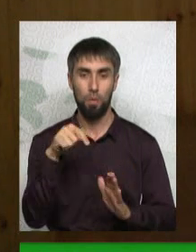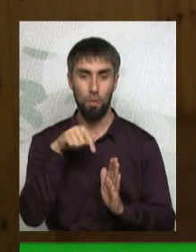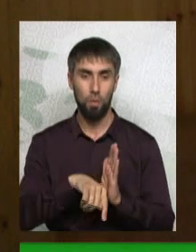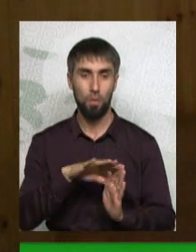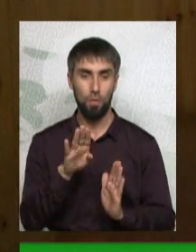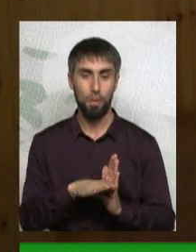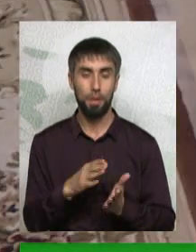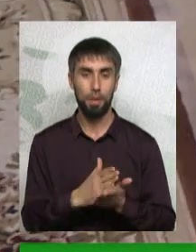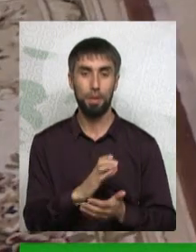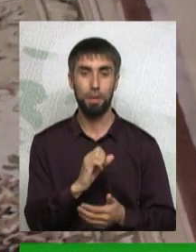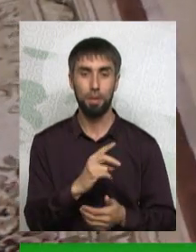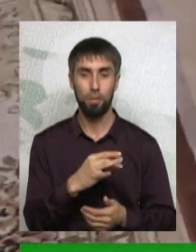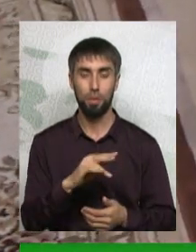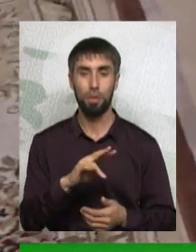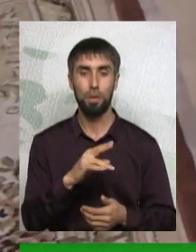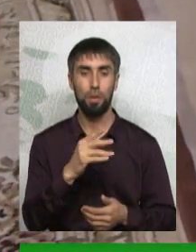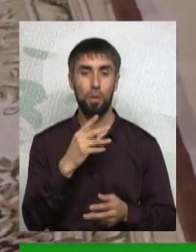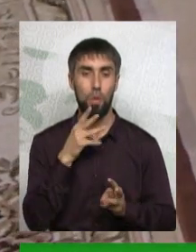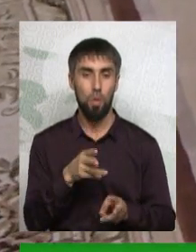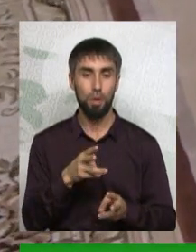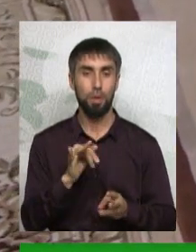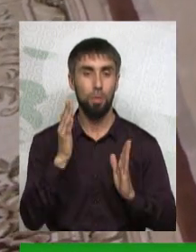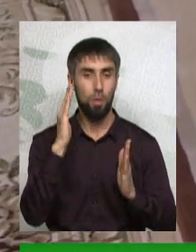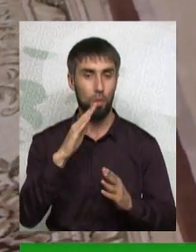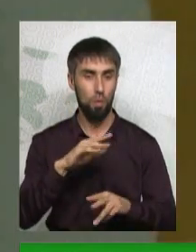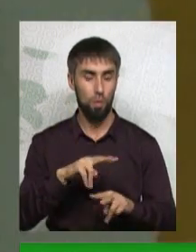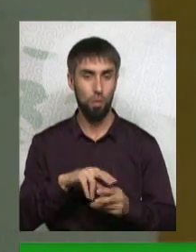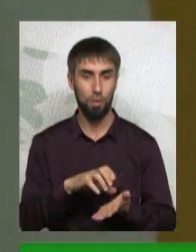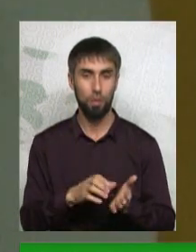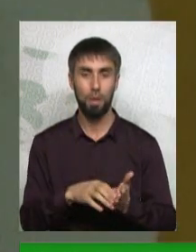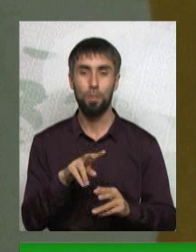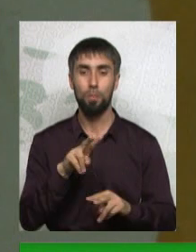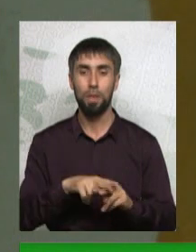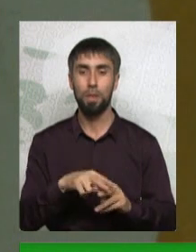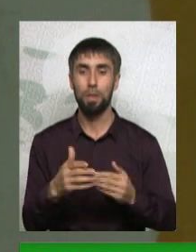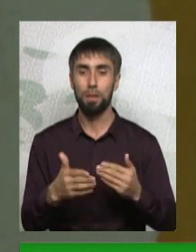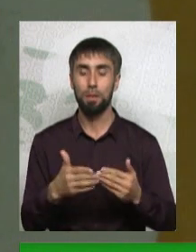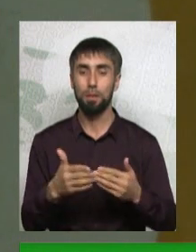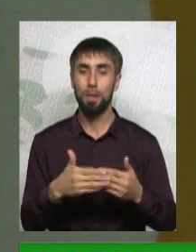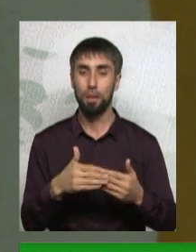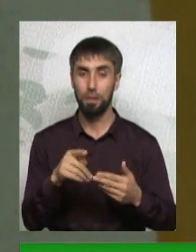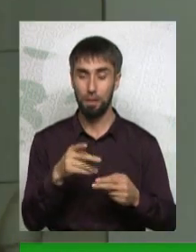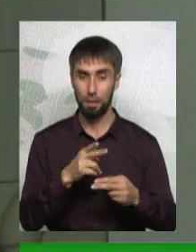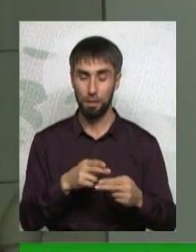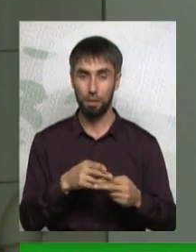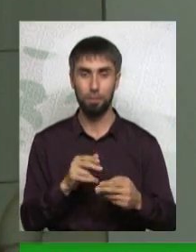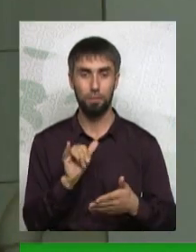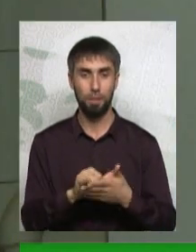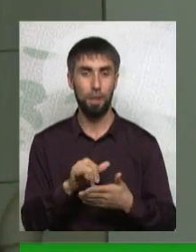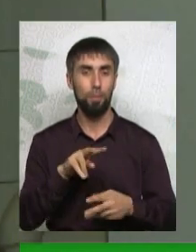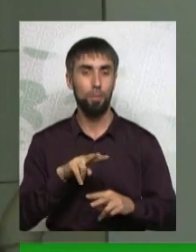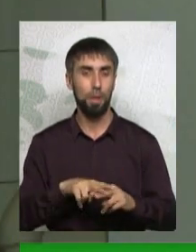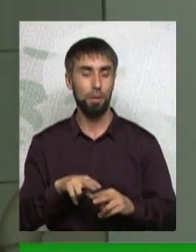помещении есть санузлы, котельная, молельная комната. Вместо деревянной при входе установлена металлическая дверь. Подвал